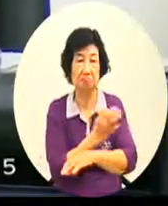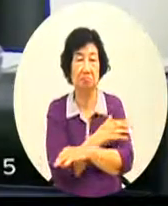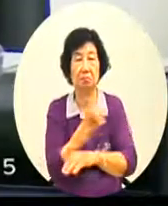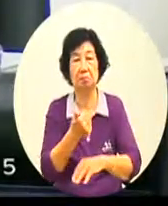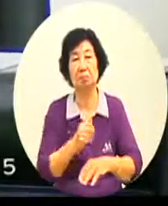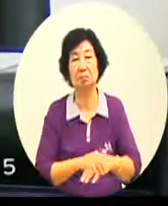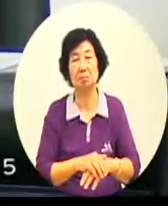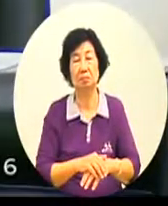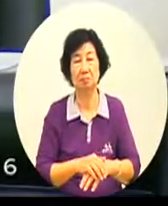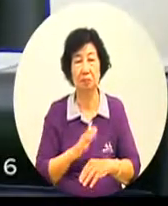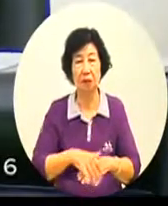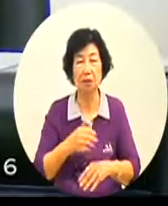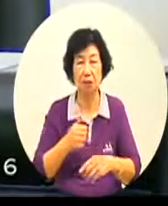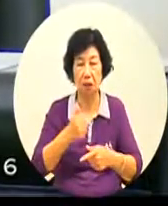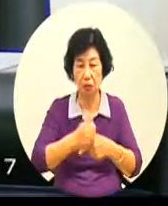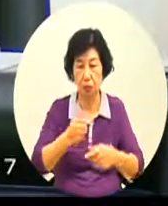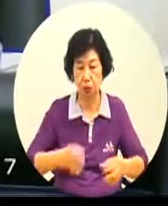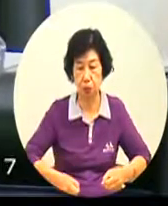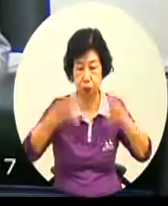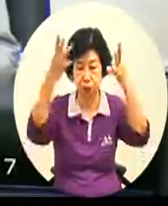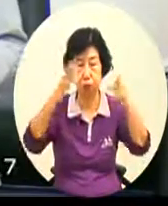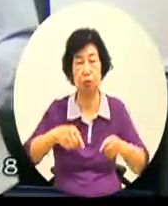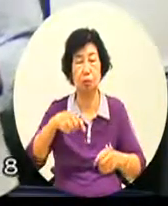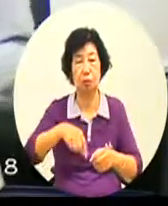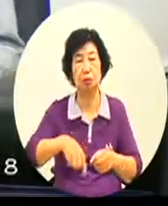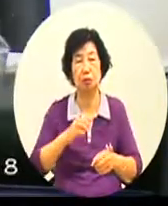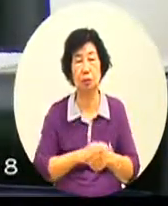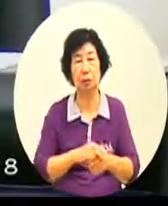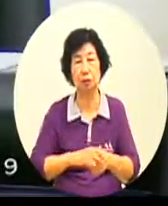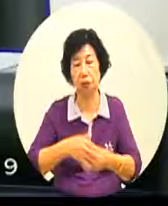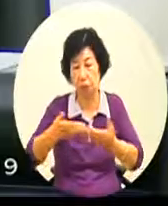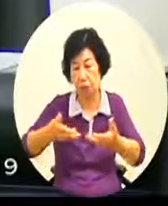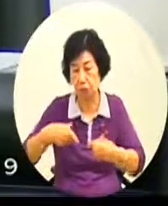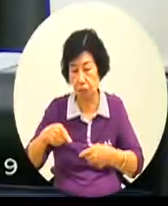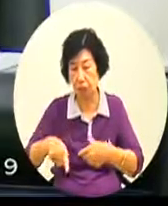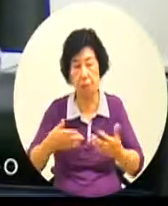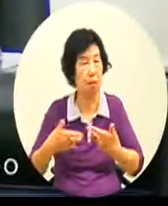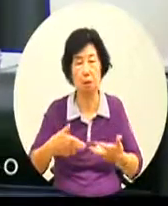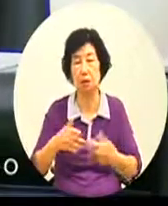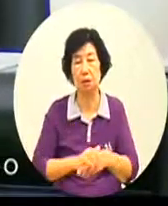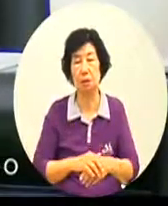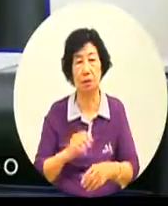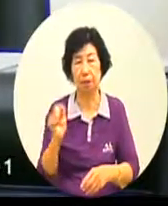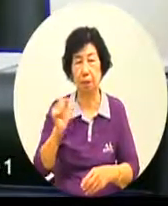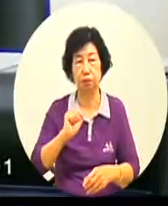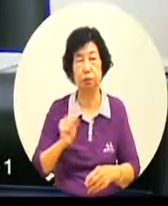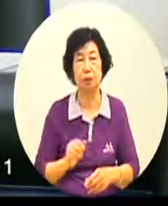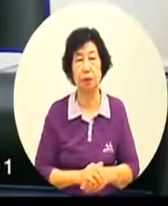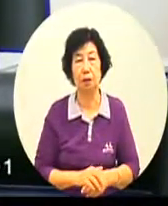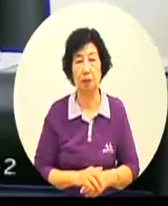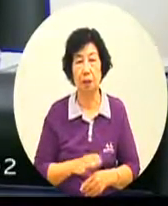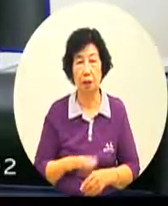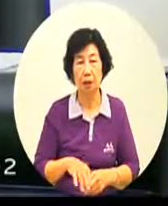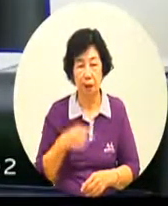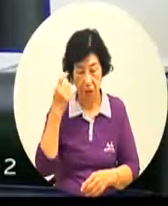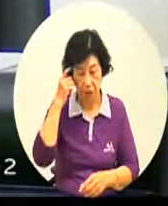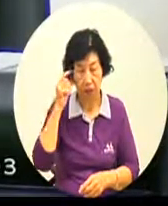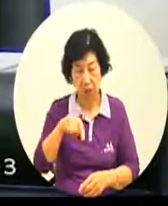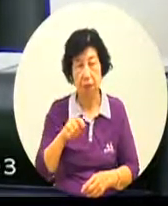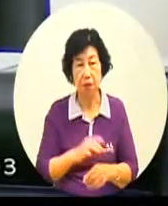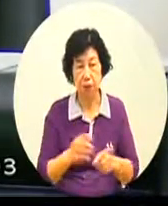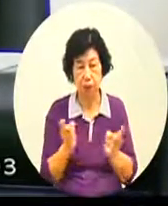师他是不愿意去承接这样子的案子的所以这个以我光想象我就觉得困难重重了那所以